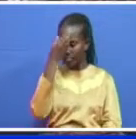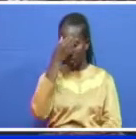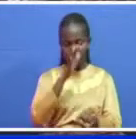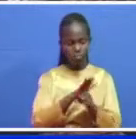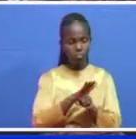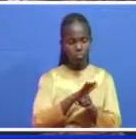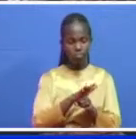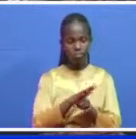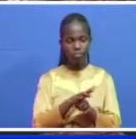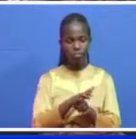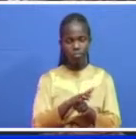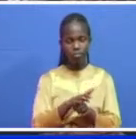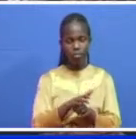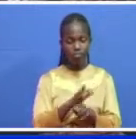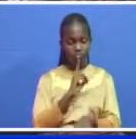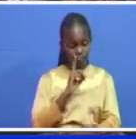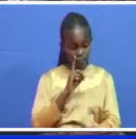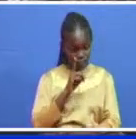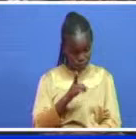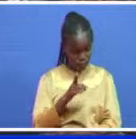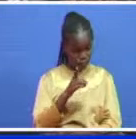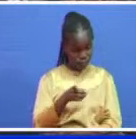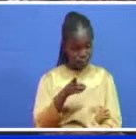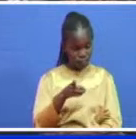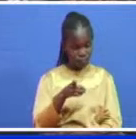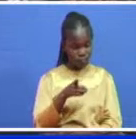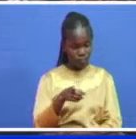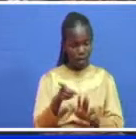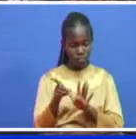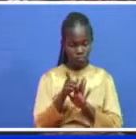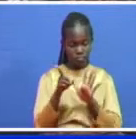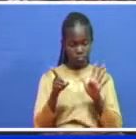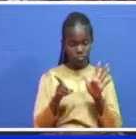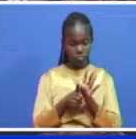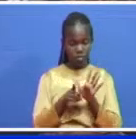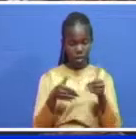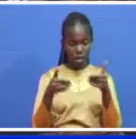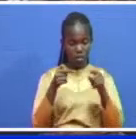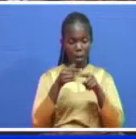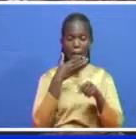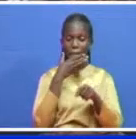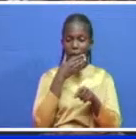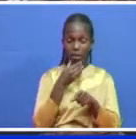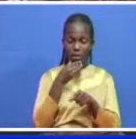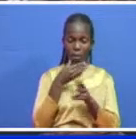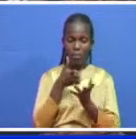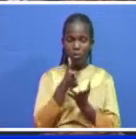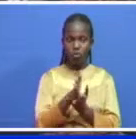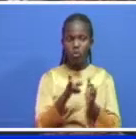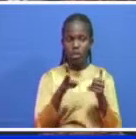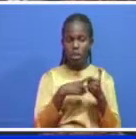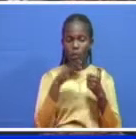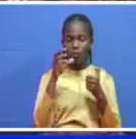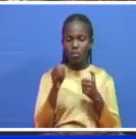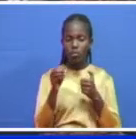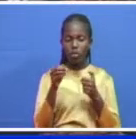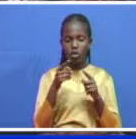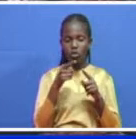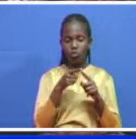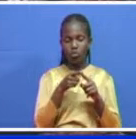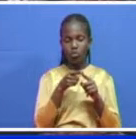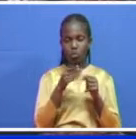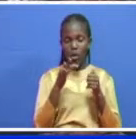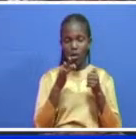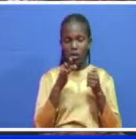muno ni matisa kumose ya Matambia. Mo ene mutumia wena uko wa kati wa miaka miongo bonza na kati wa